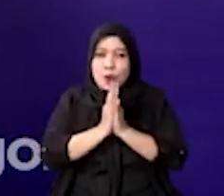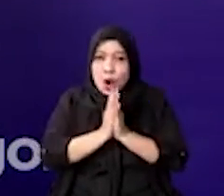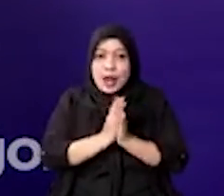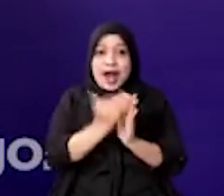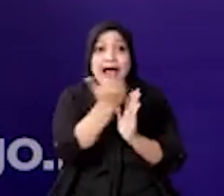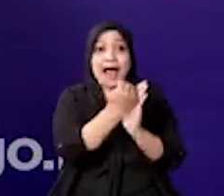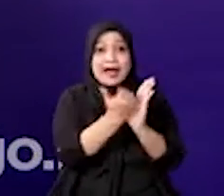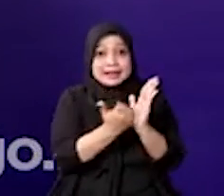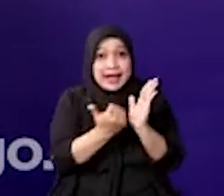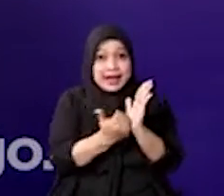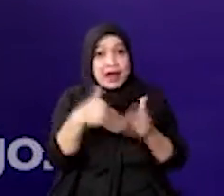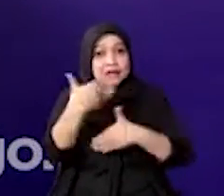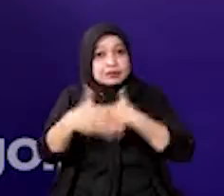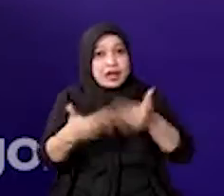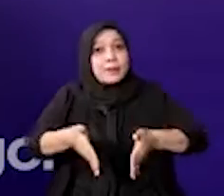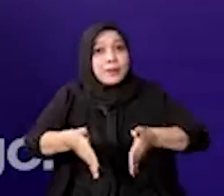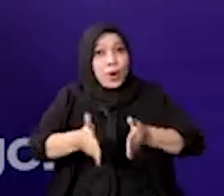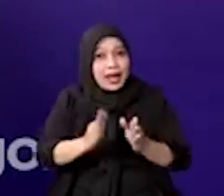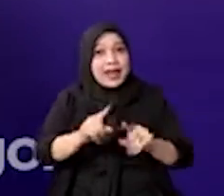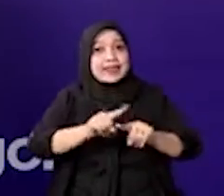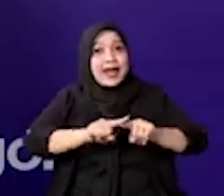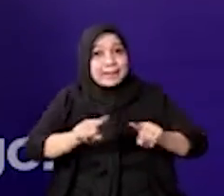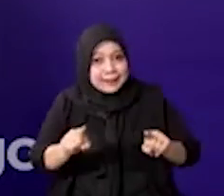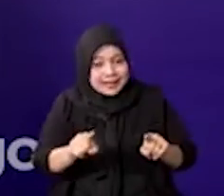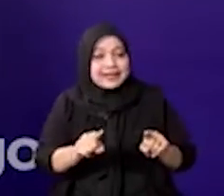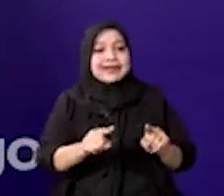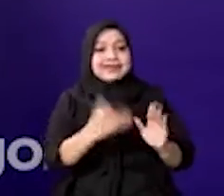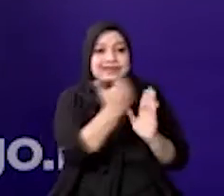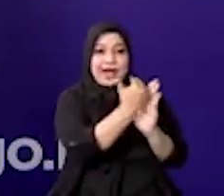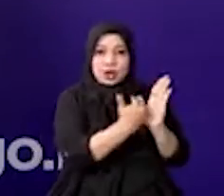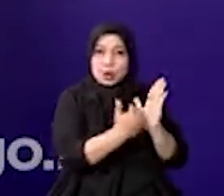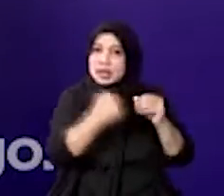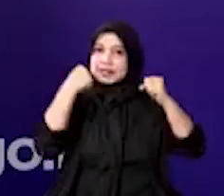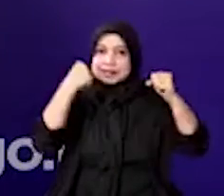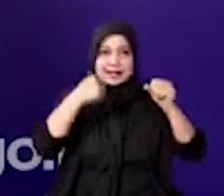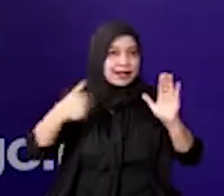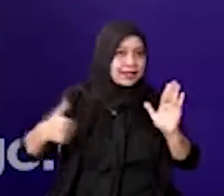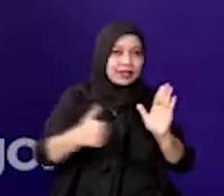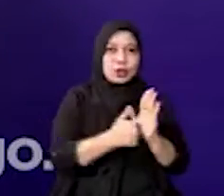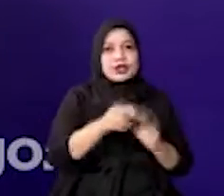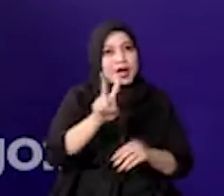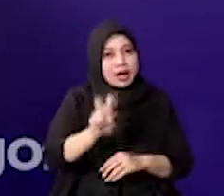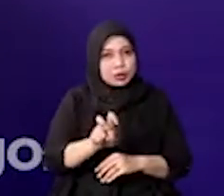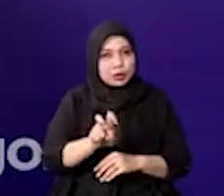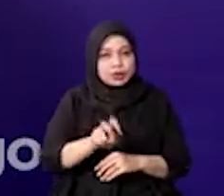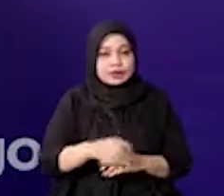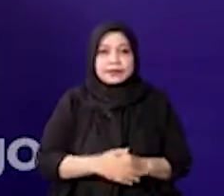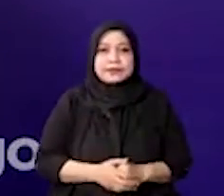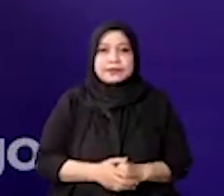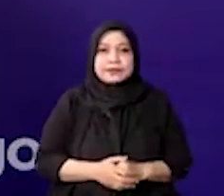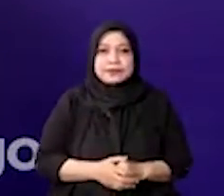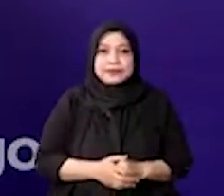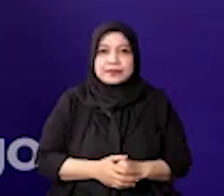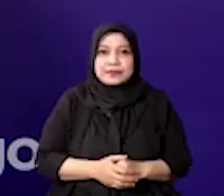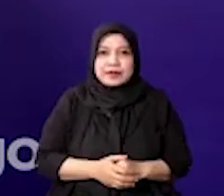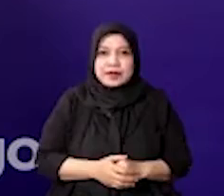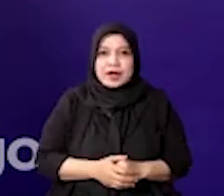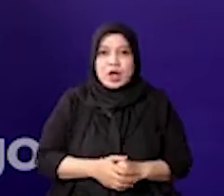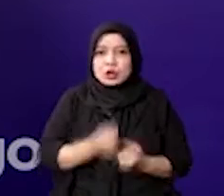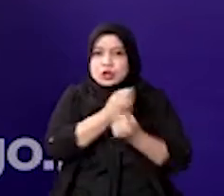boleh dilaksanakan asalkan mengikuti anjuran Dokter tadi protokol kesehatan Berapa banyak